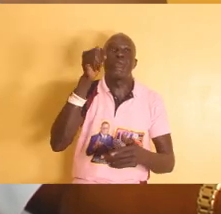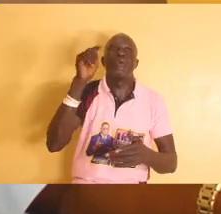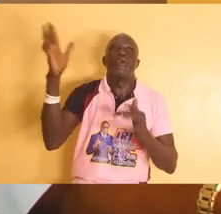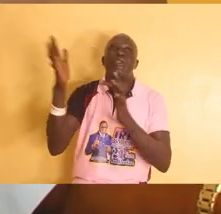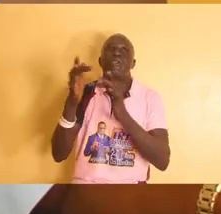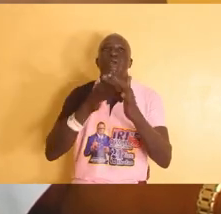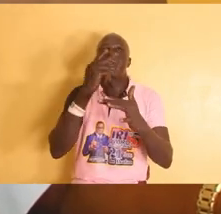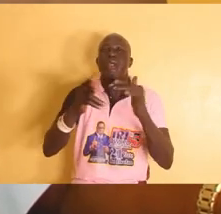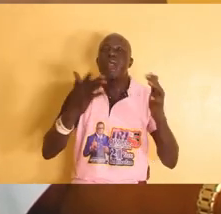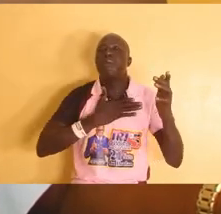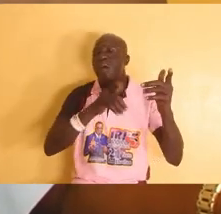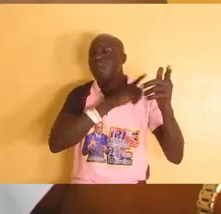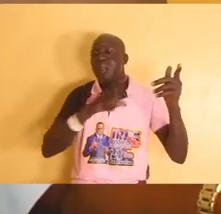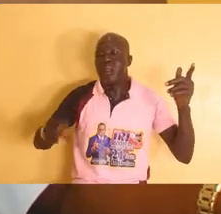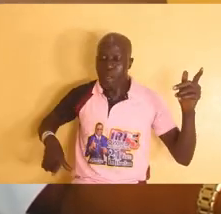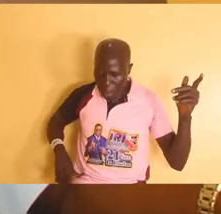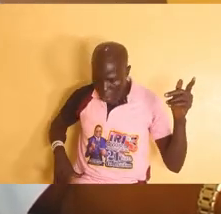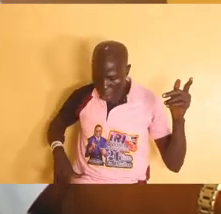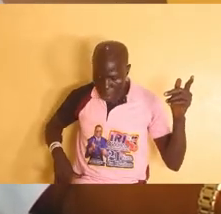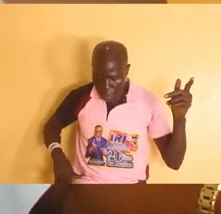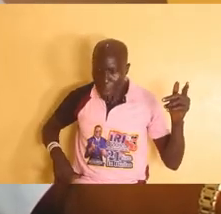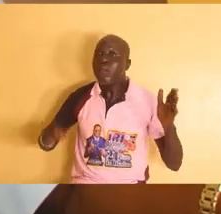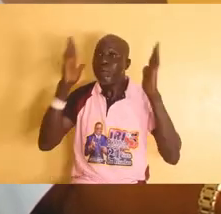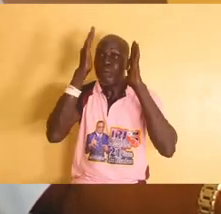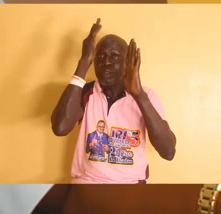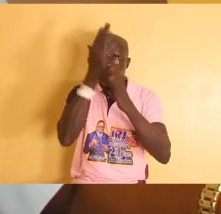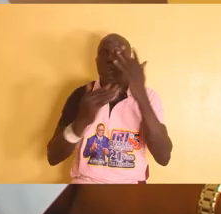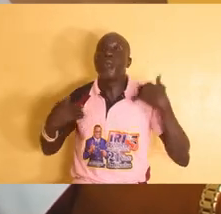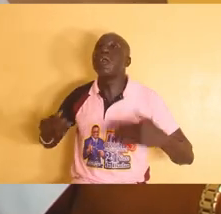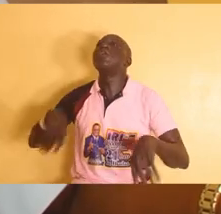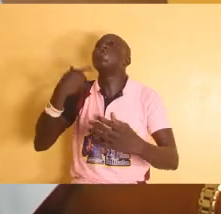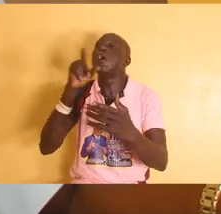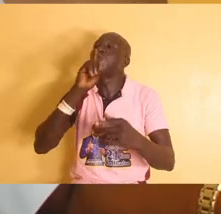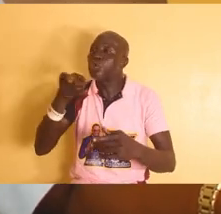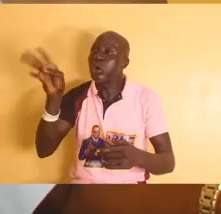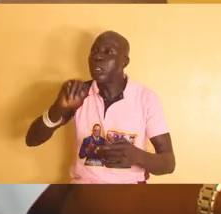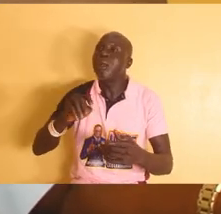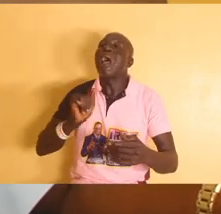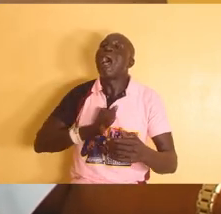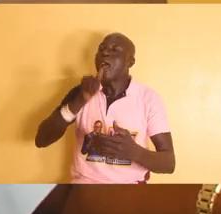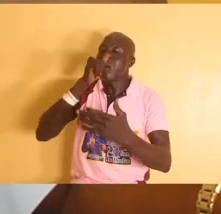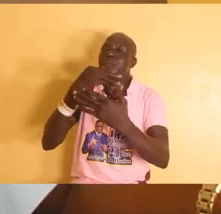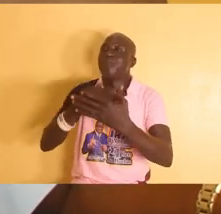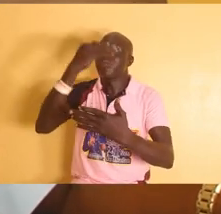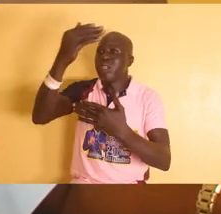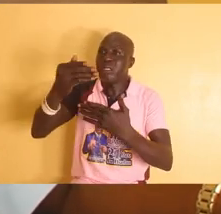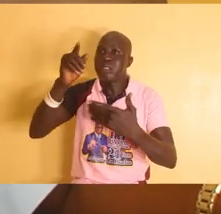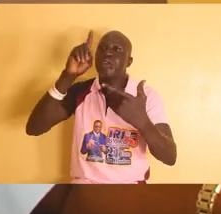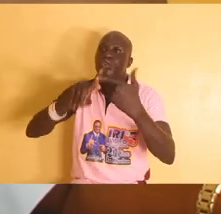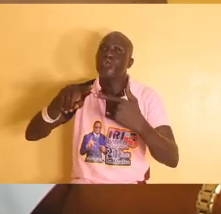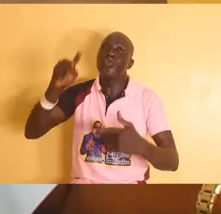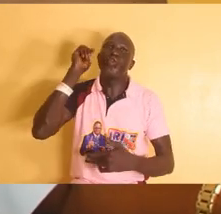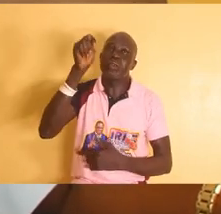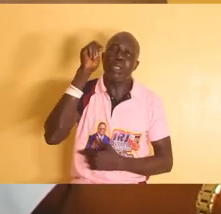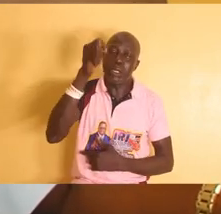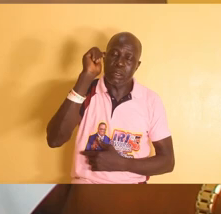your testimony. In Jesus' name, my Lord, face somebody. Assure them, I am